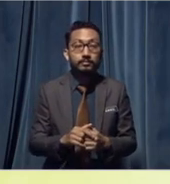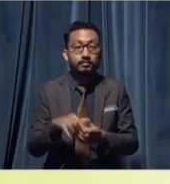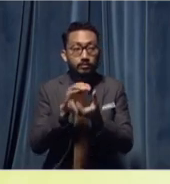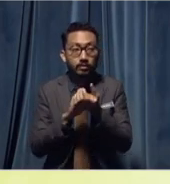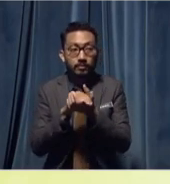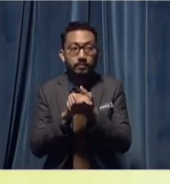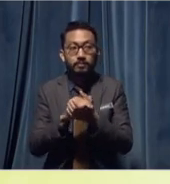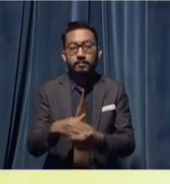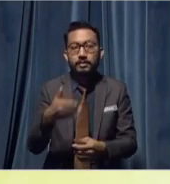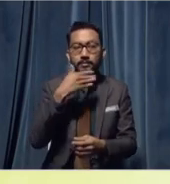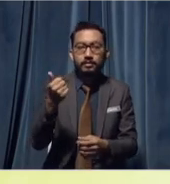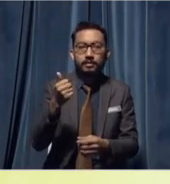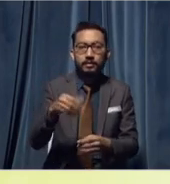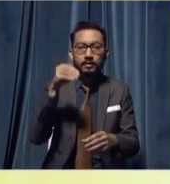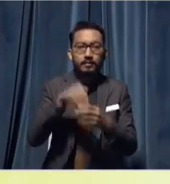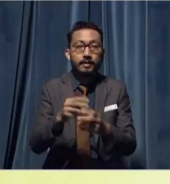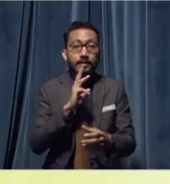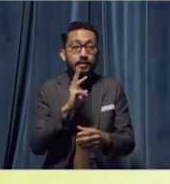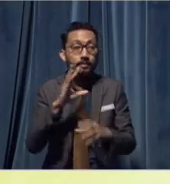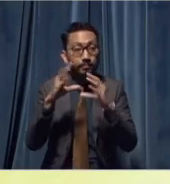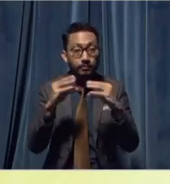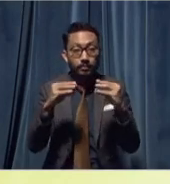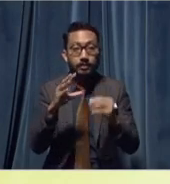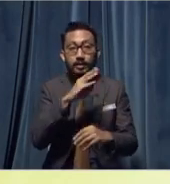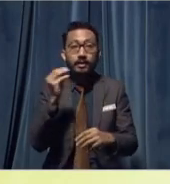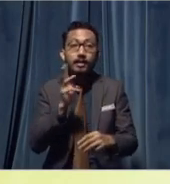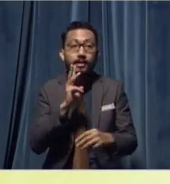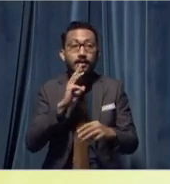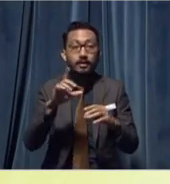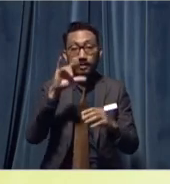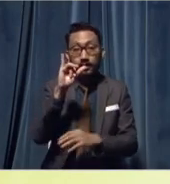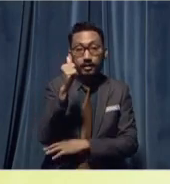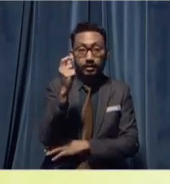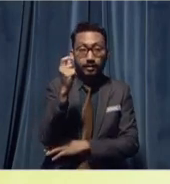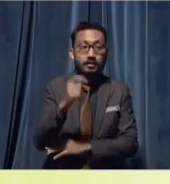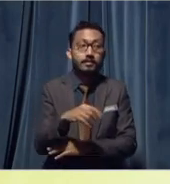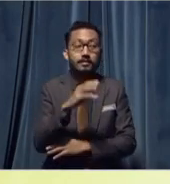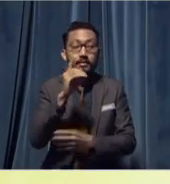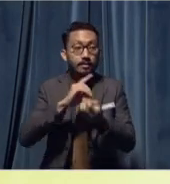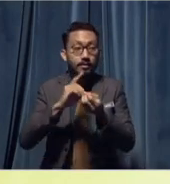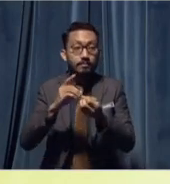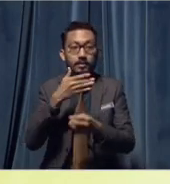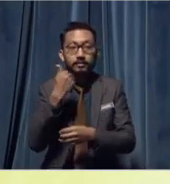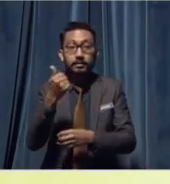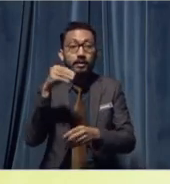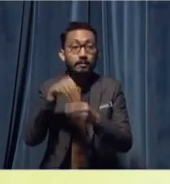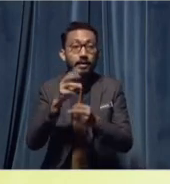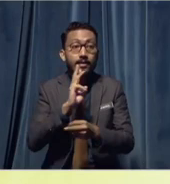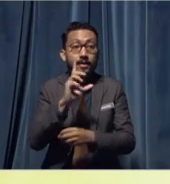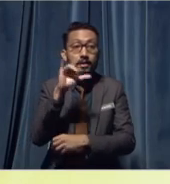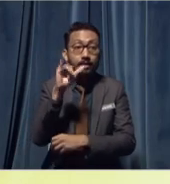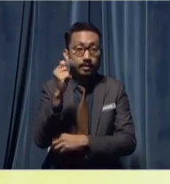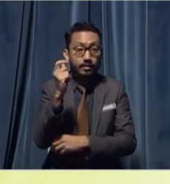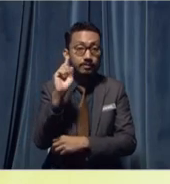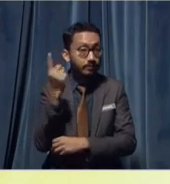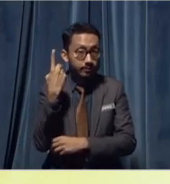A. Sabun berkesan di dalam air lembut dan air liat, manakala deterjen berkesan di